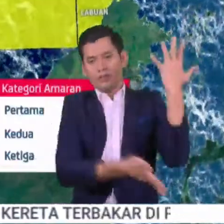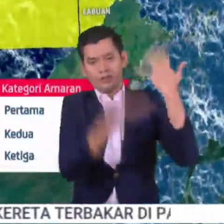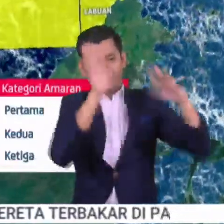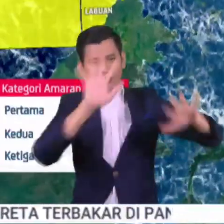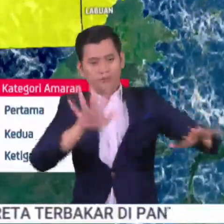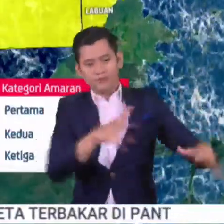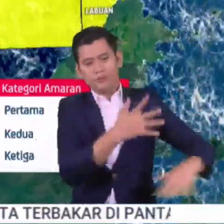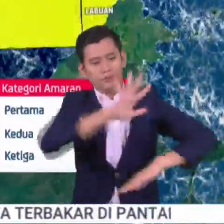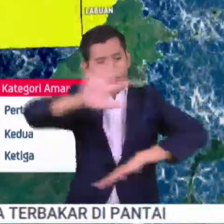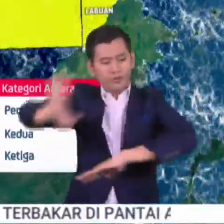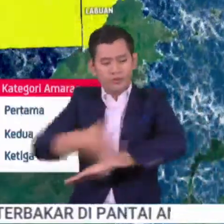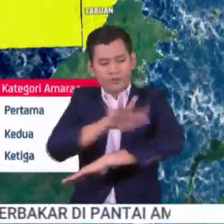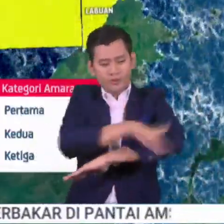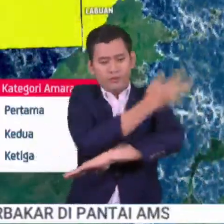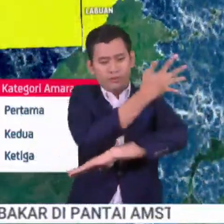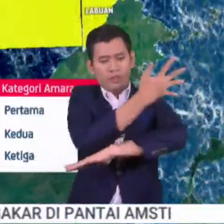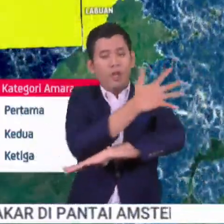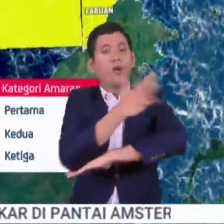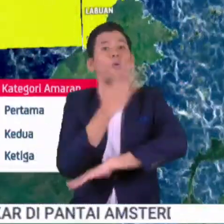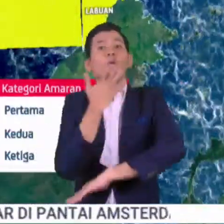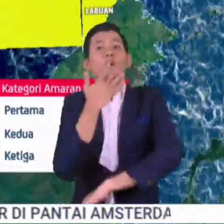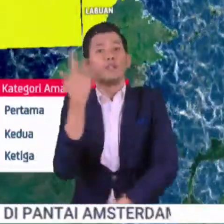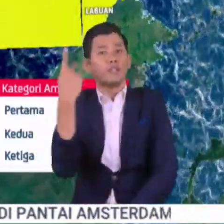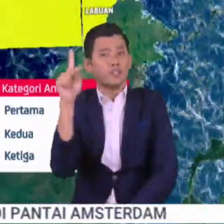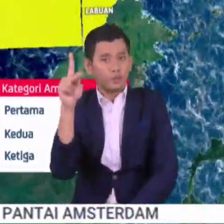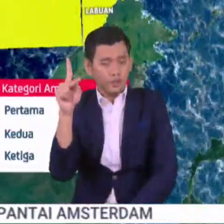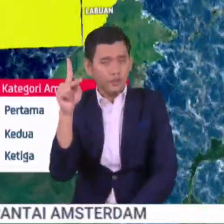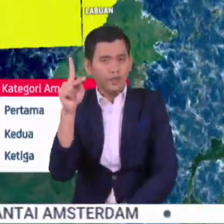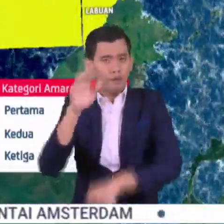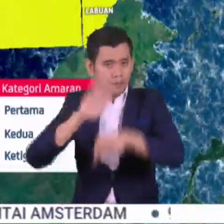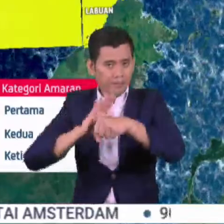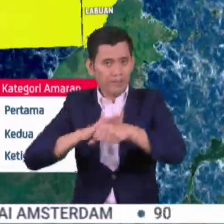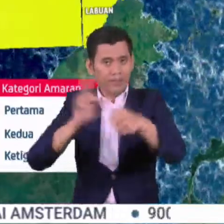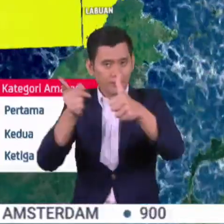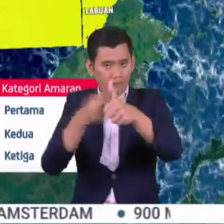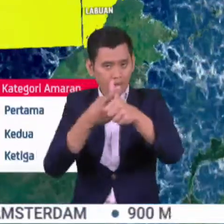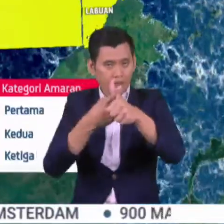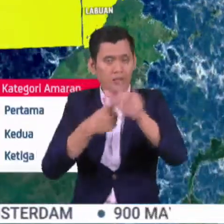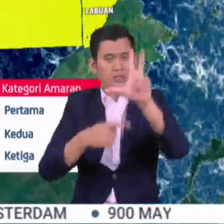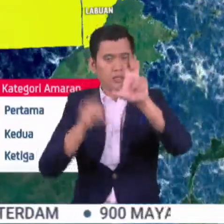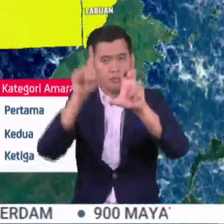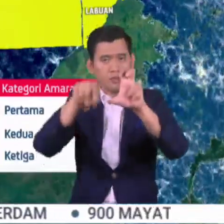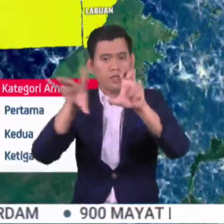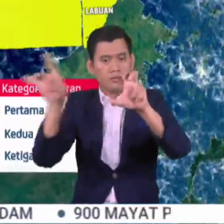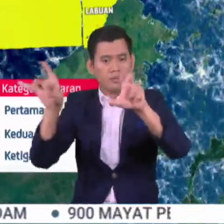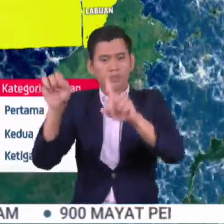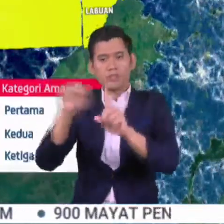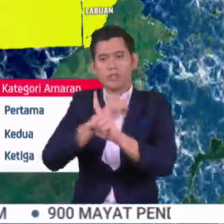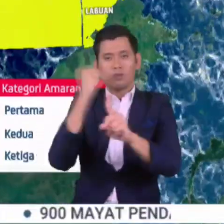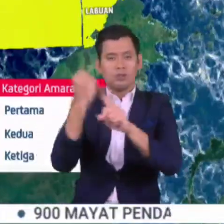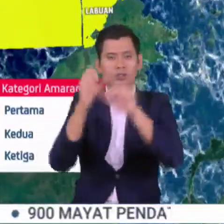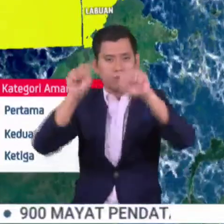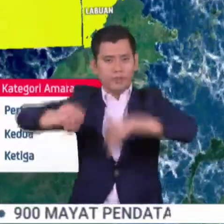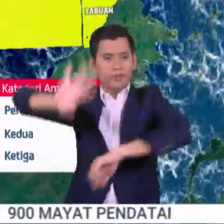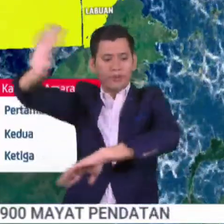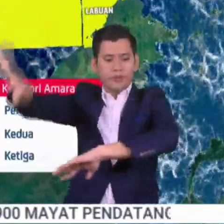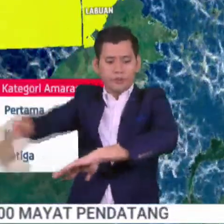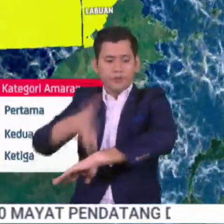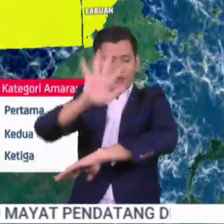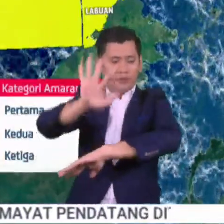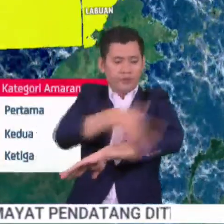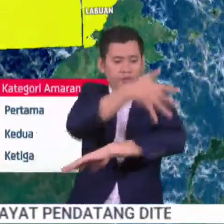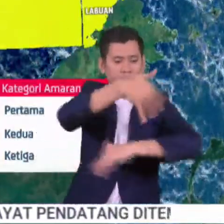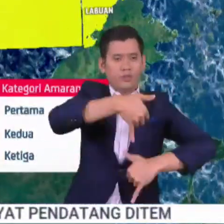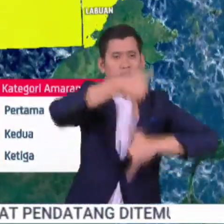yang ditandakan kuning yang berkuat kuasa sehingga ke 3 Ogos nanti. Kerana ini boleh menyebabkan ketinggian ombak boleh